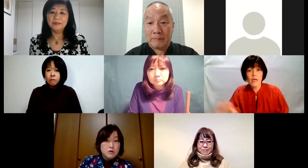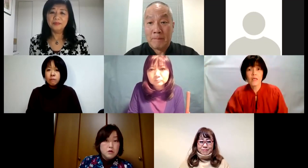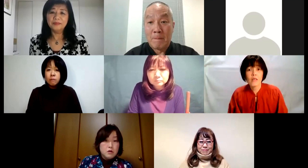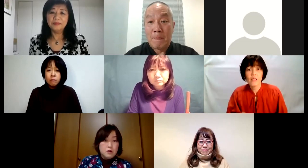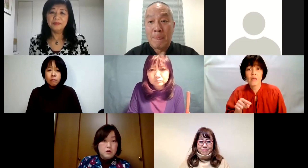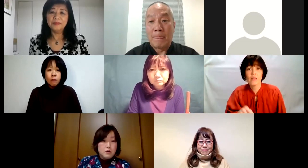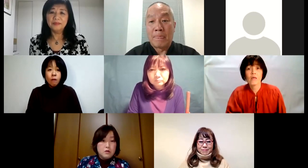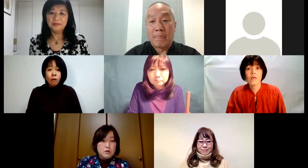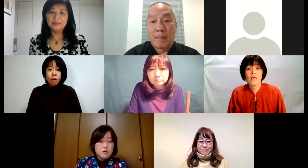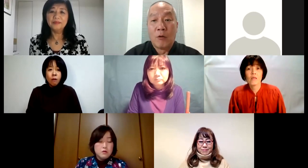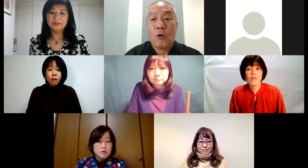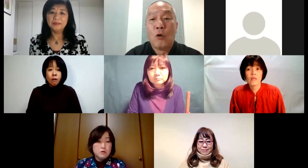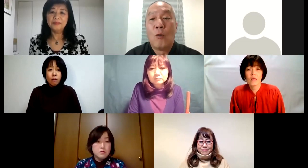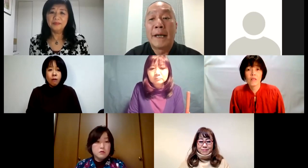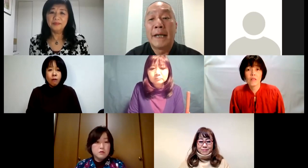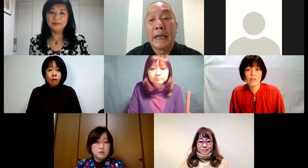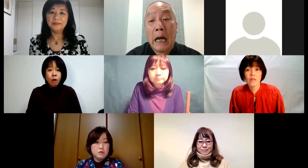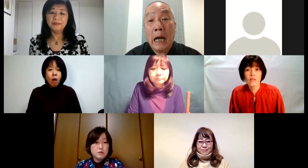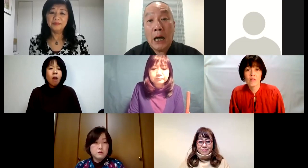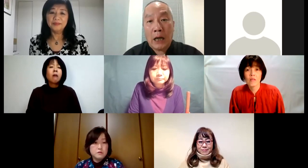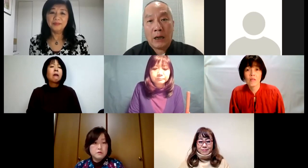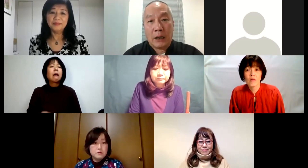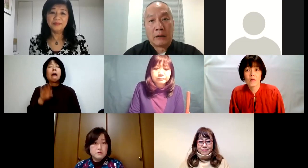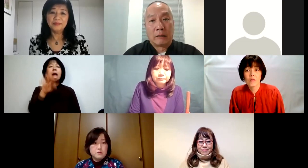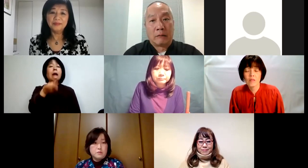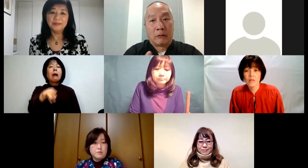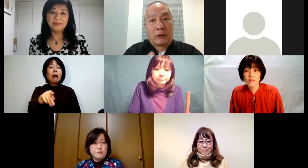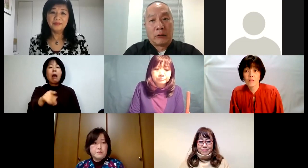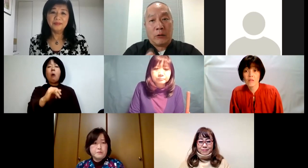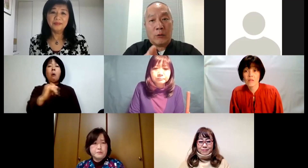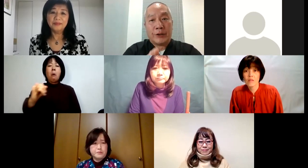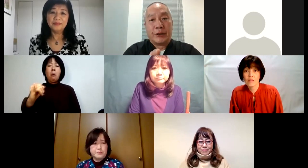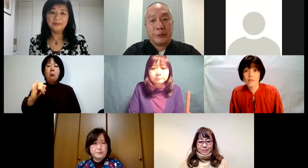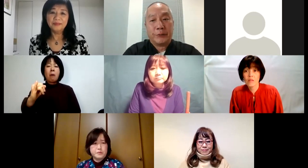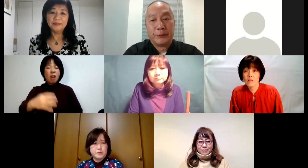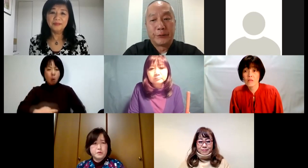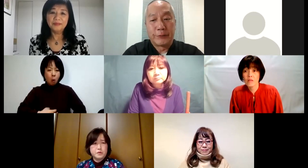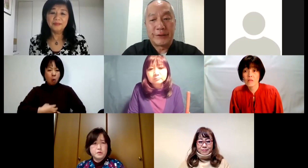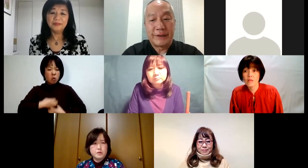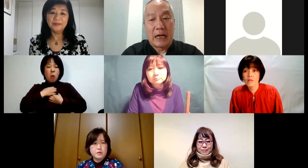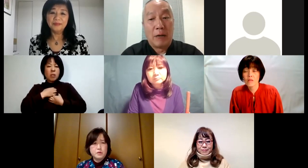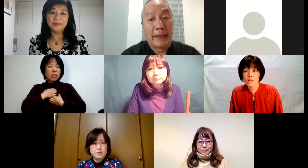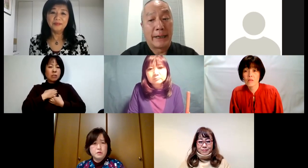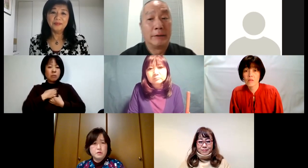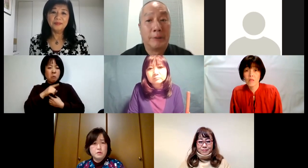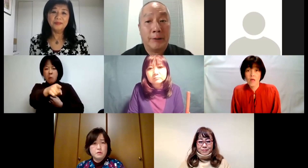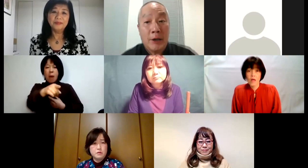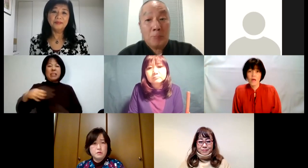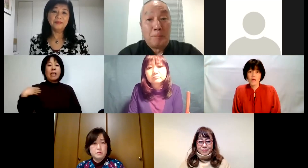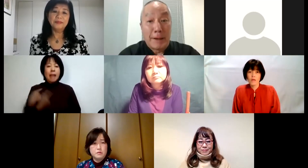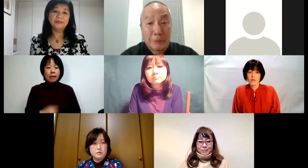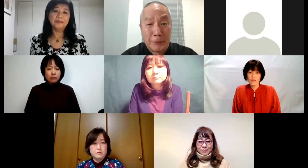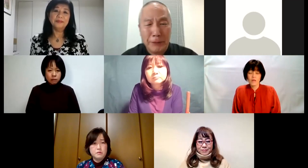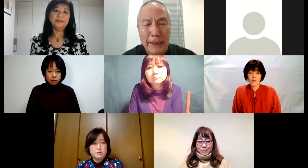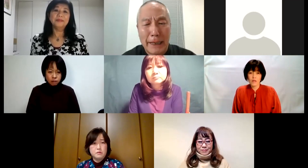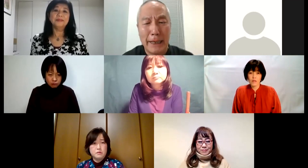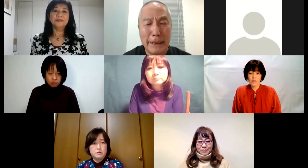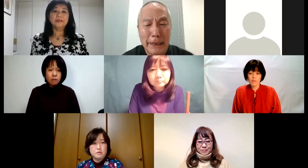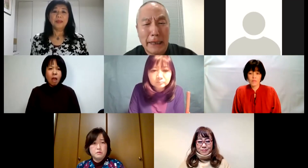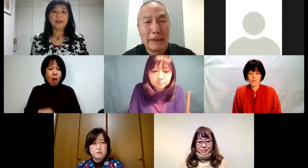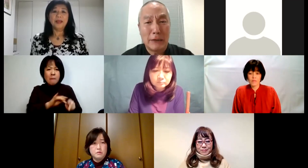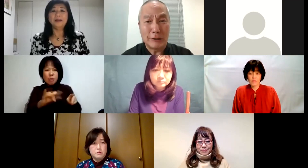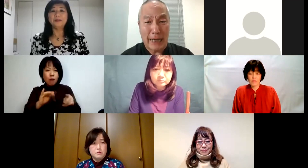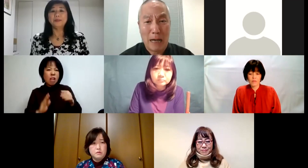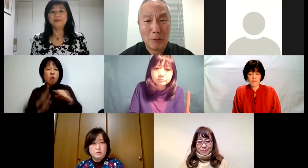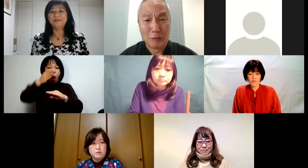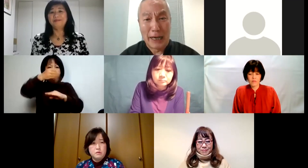やで。 お前にはな、この人の恐ろしさがわからんと、パソコンぐらい平気で